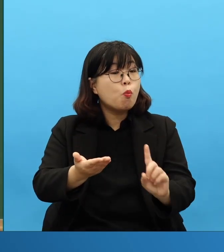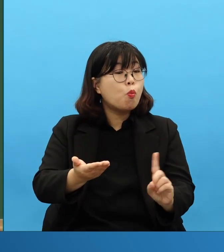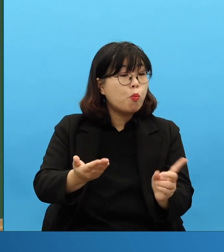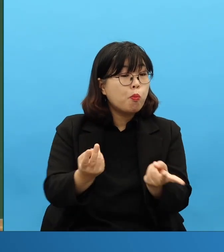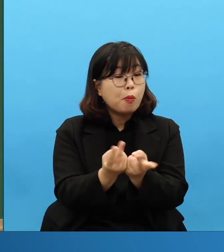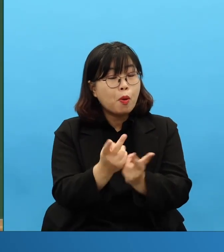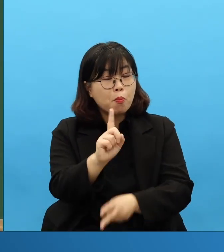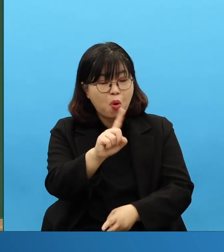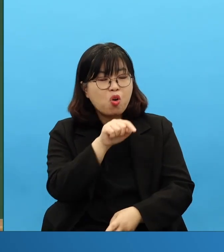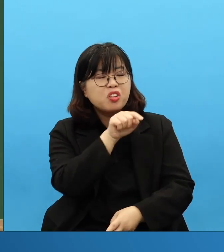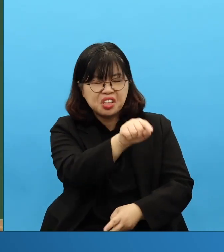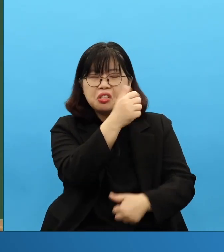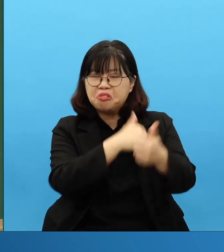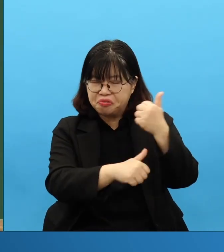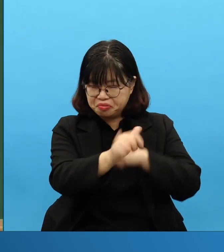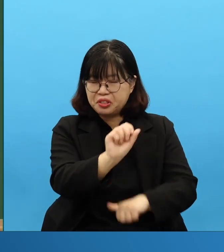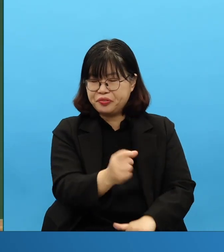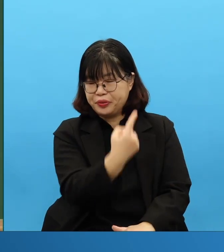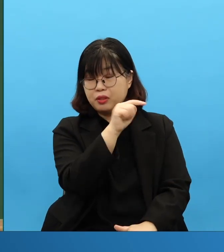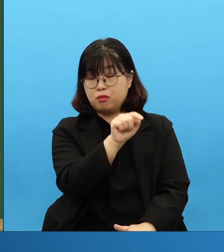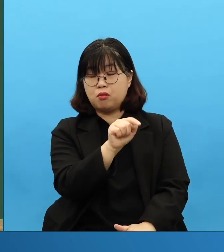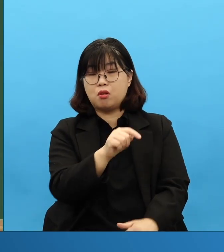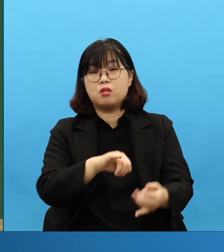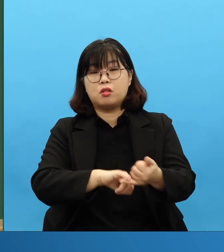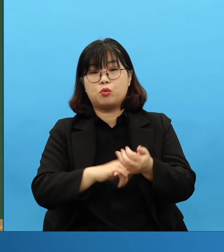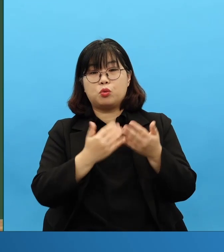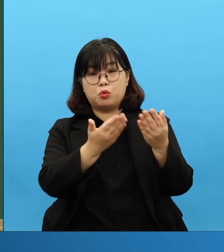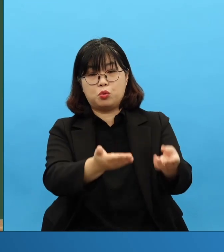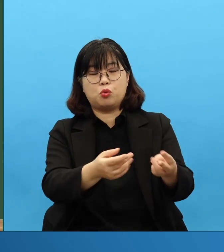대적의 문을 얻으리라.